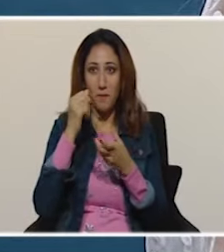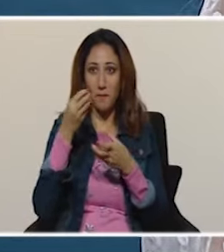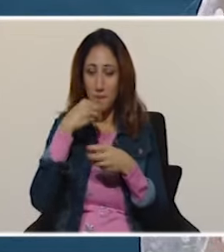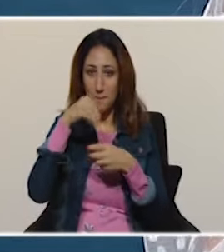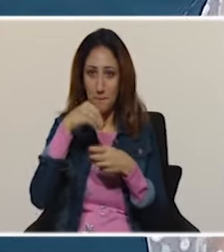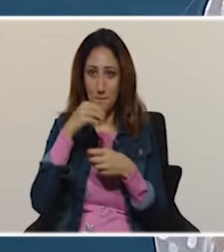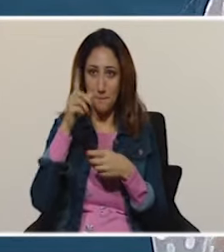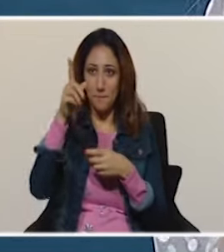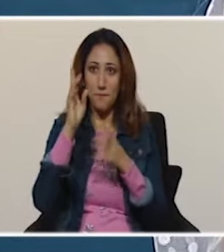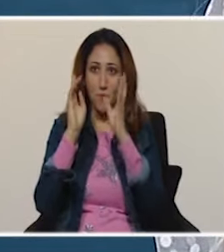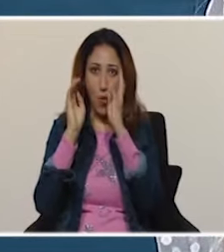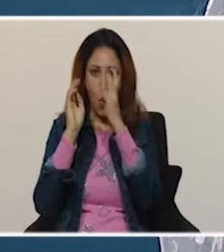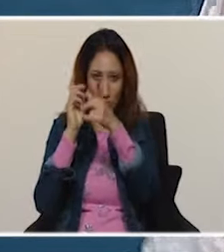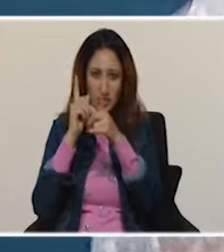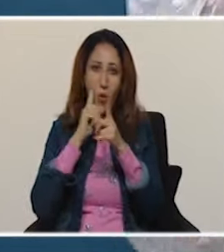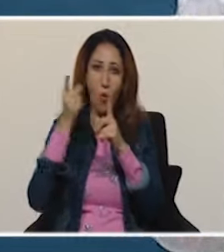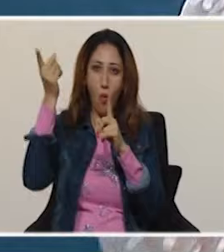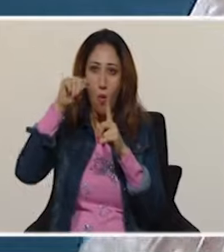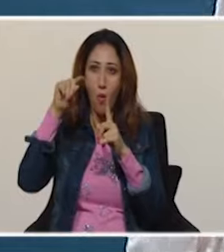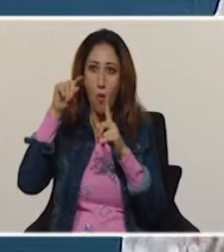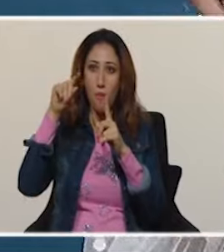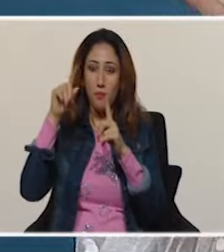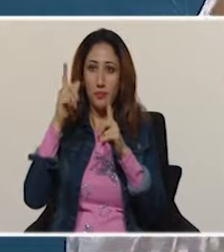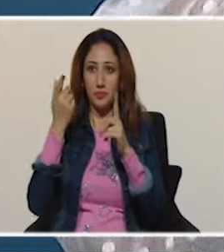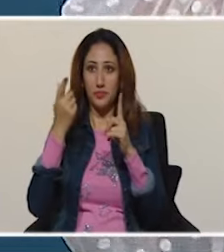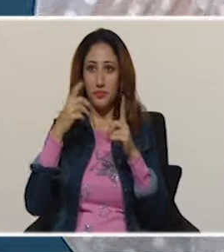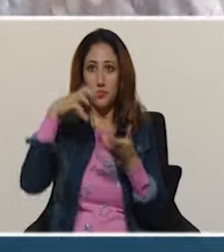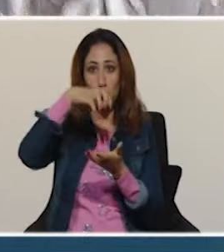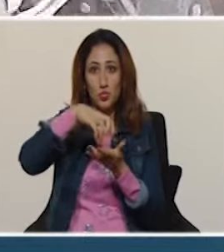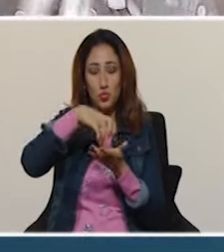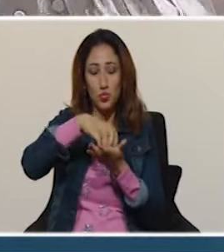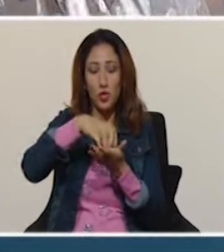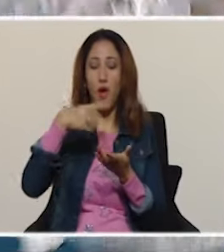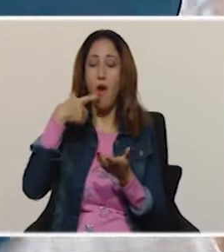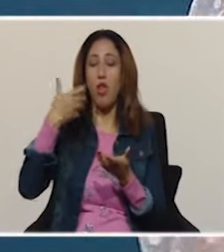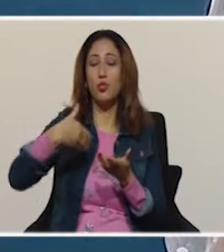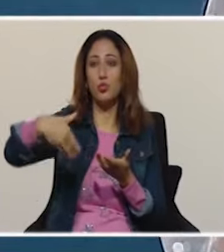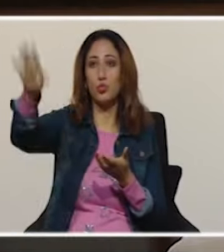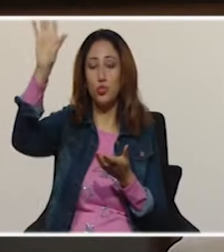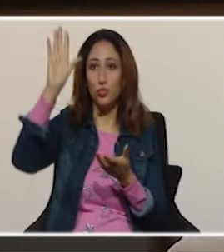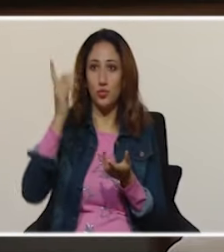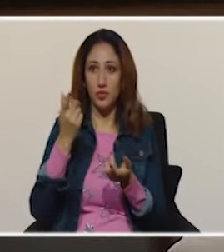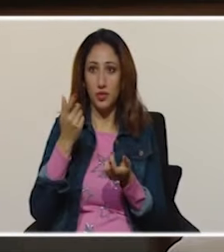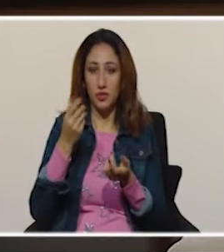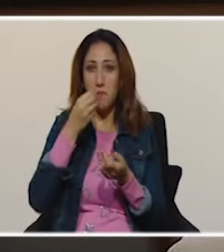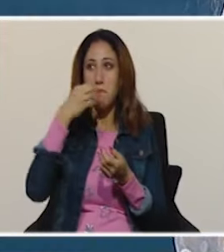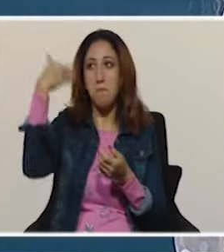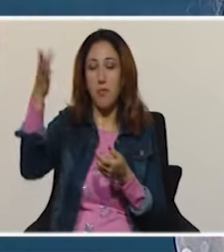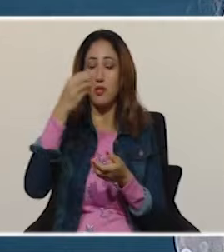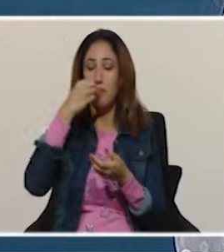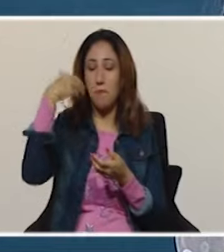حبيتي ام سو سوري ام سو سوري، عشان هيك نحن بنحافظ على رشاقتنا مدى الحياه. ايه يعني عايش حياته هو تيك اواي كلها؟